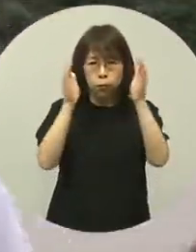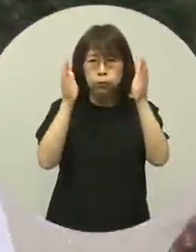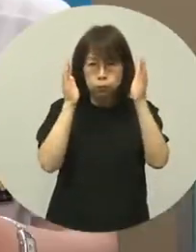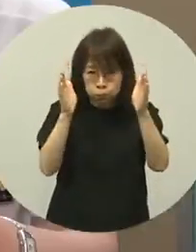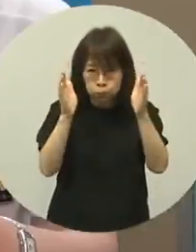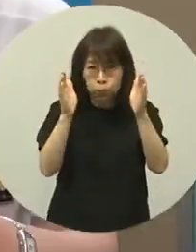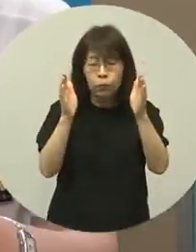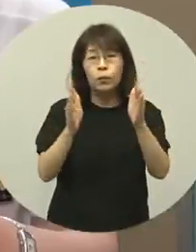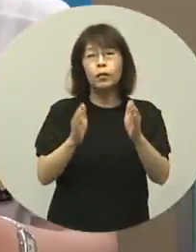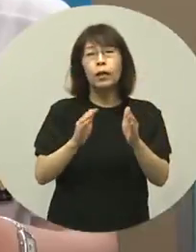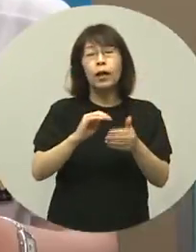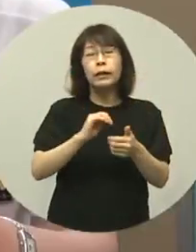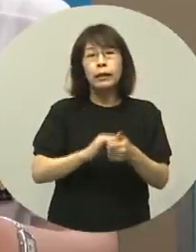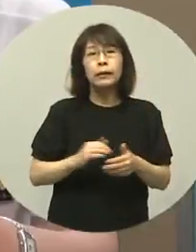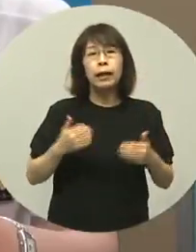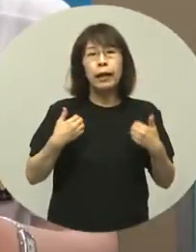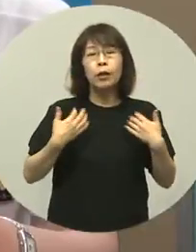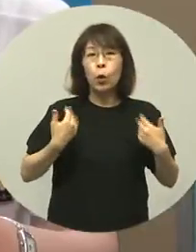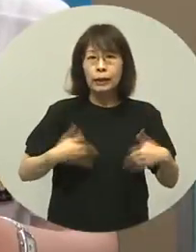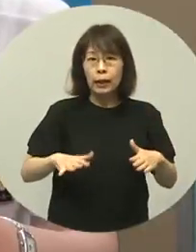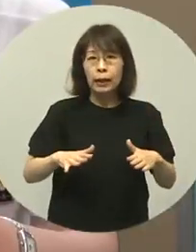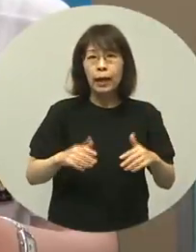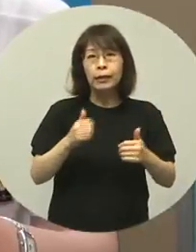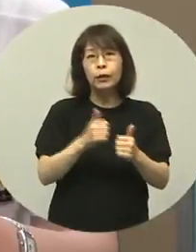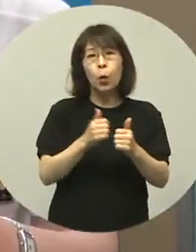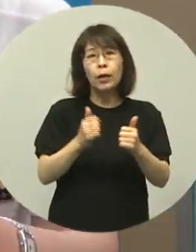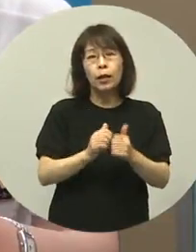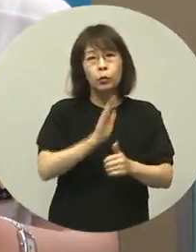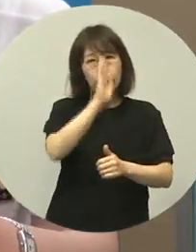、ぜひ気兼ねなくご相談ください。